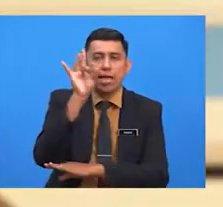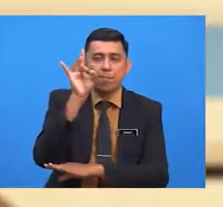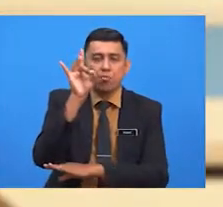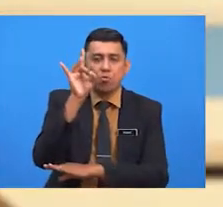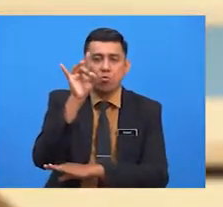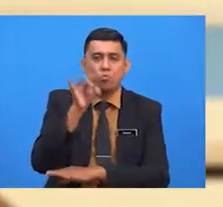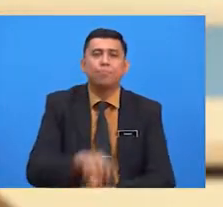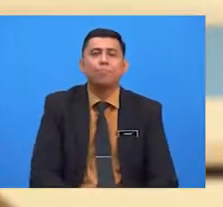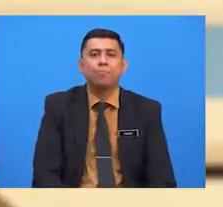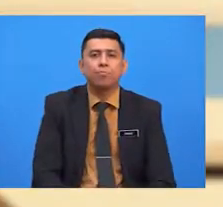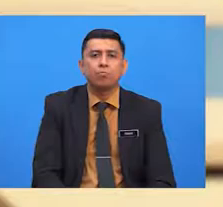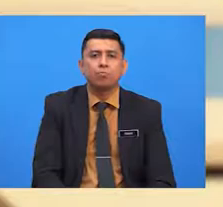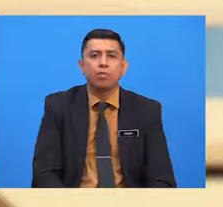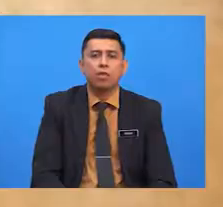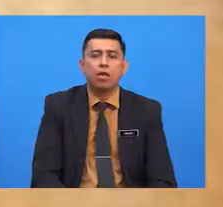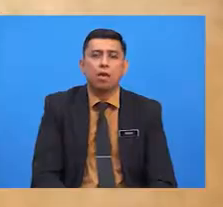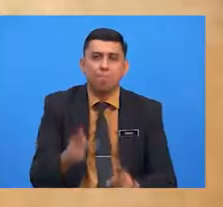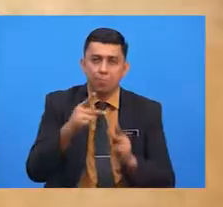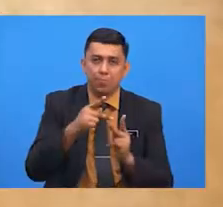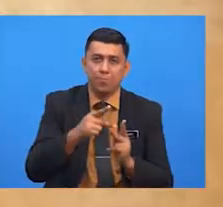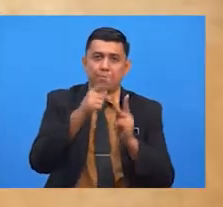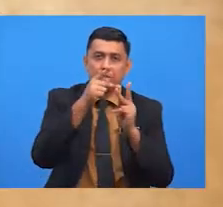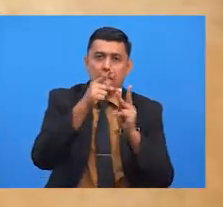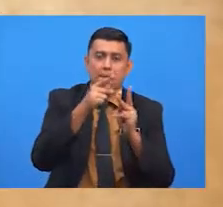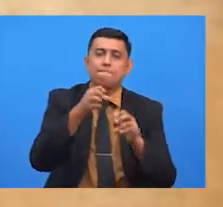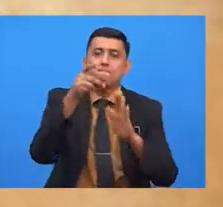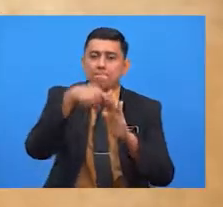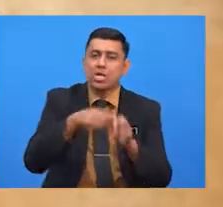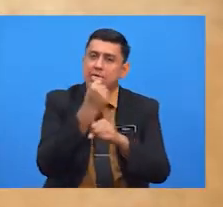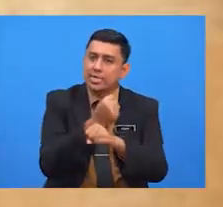keempat ialah pengkhususan pekerjaan.